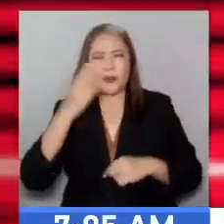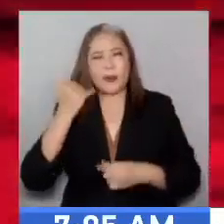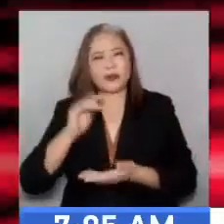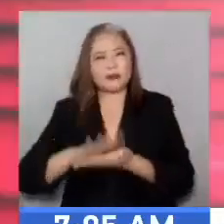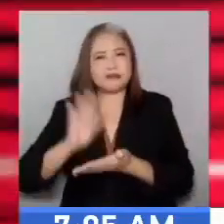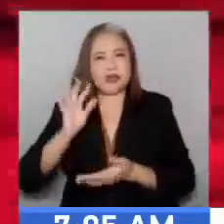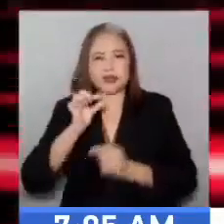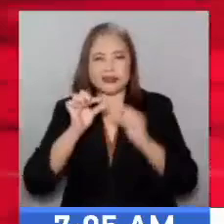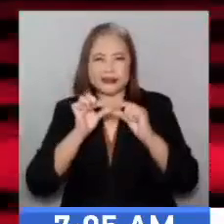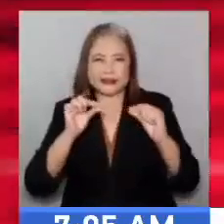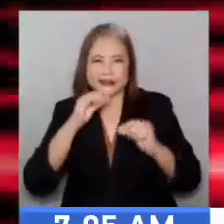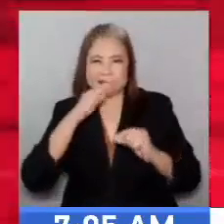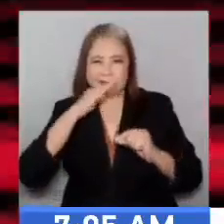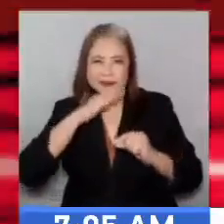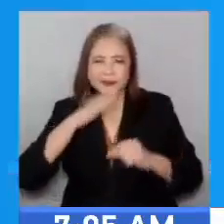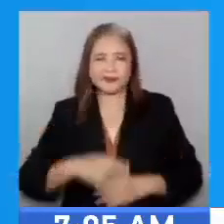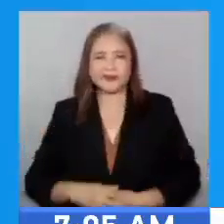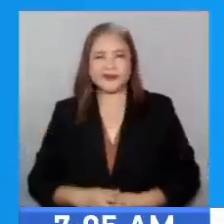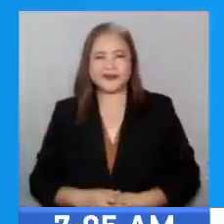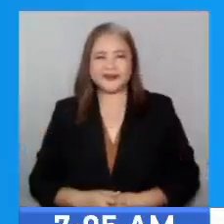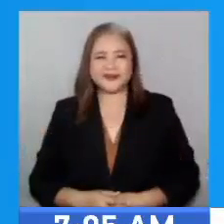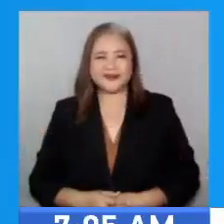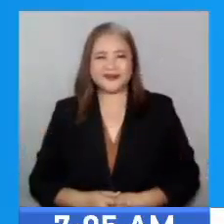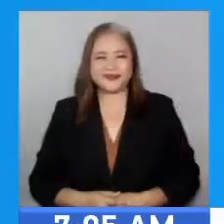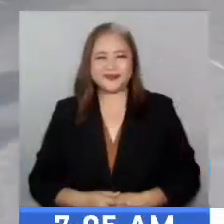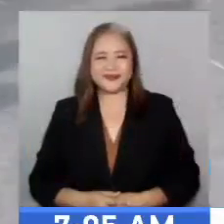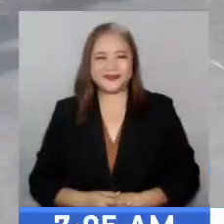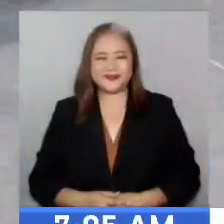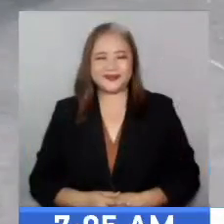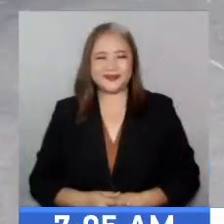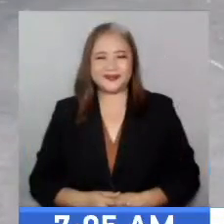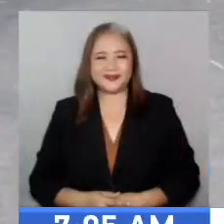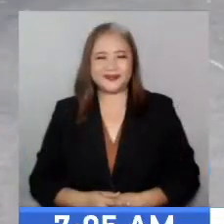Agustin. James!